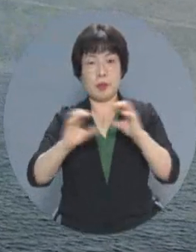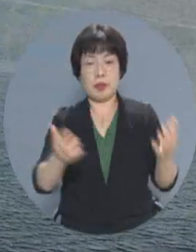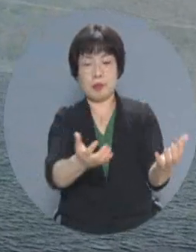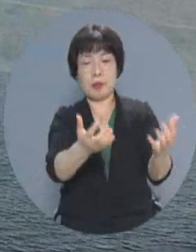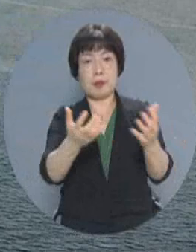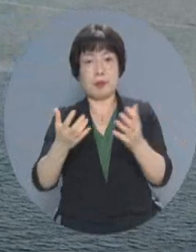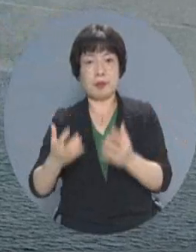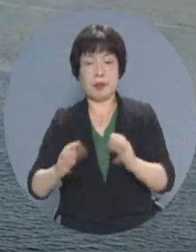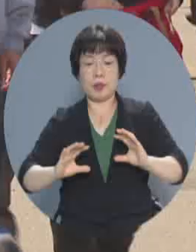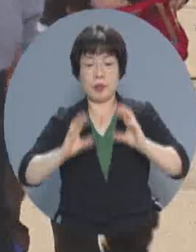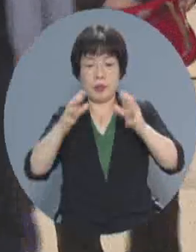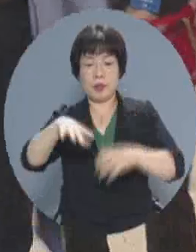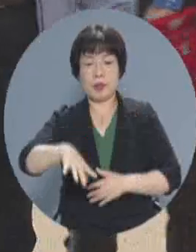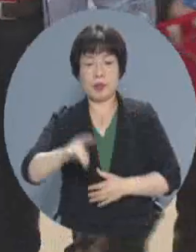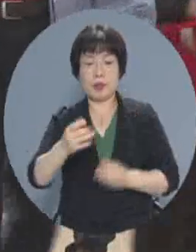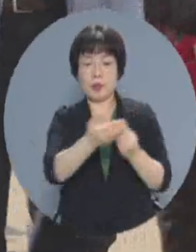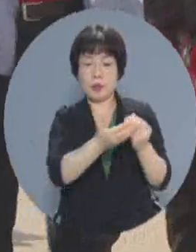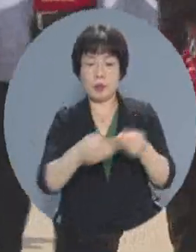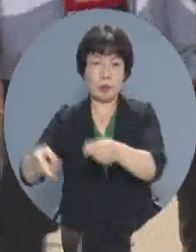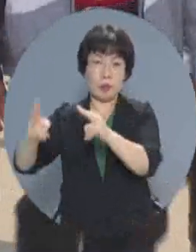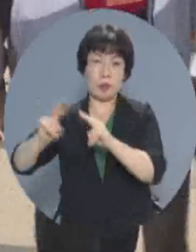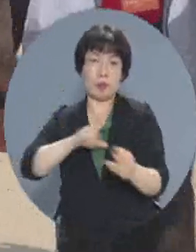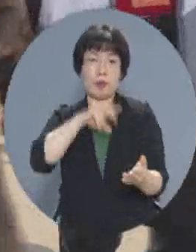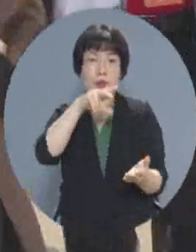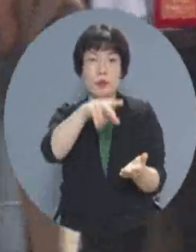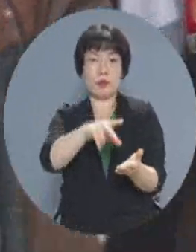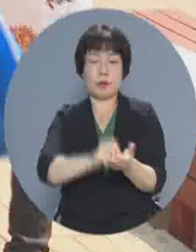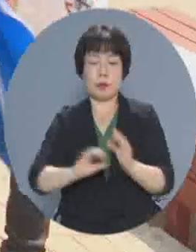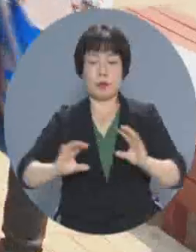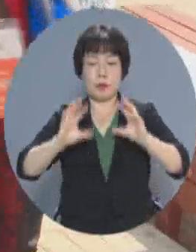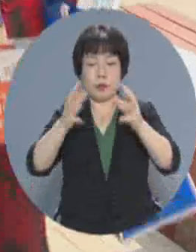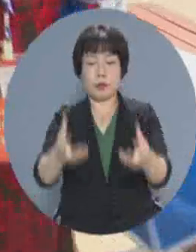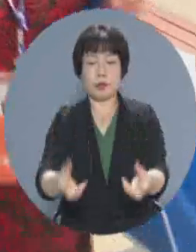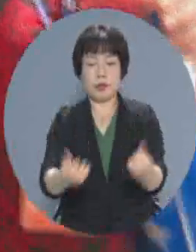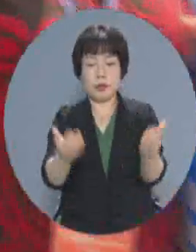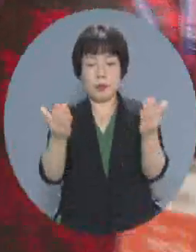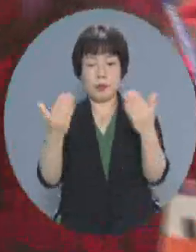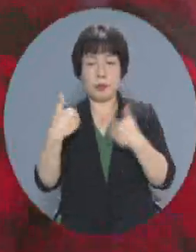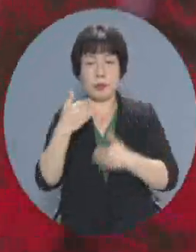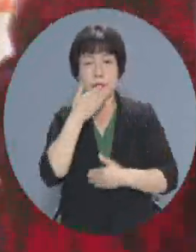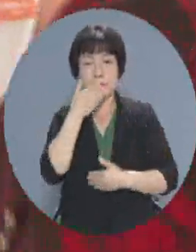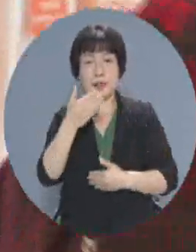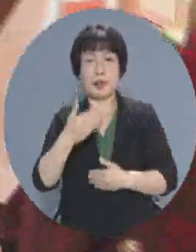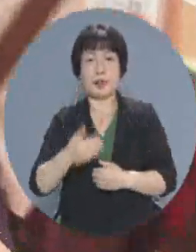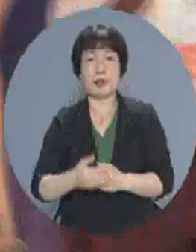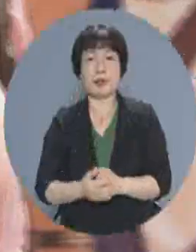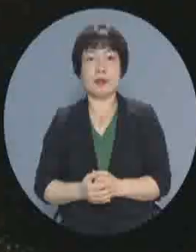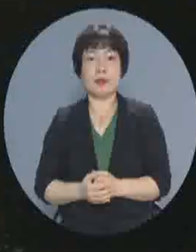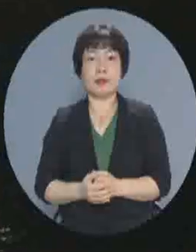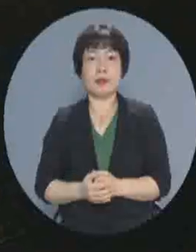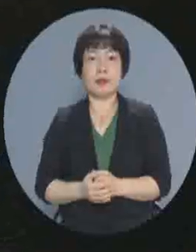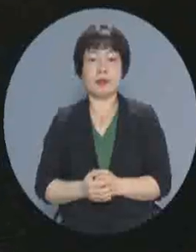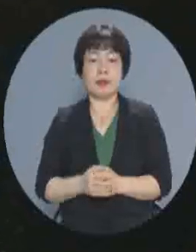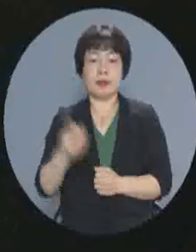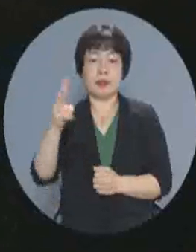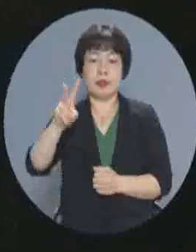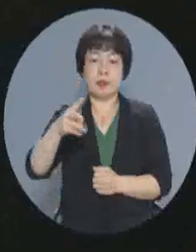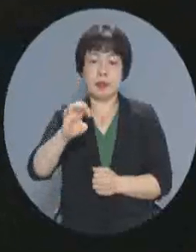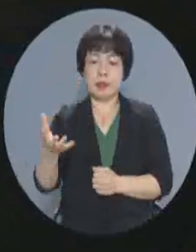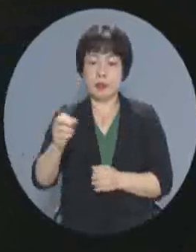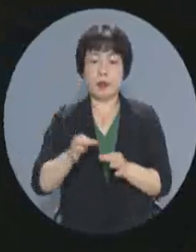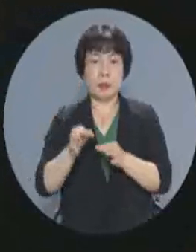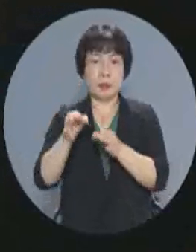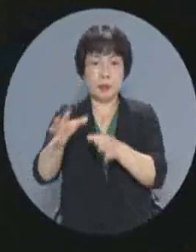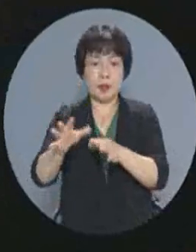초청해 세계 최초로 섬과 교량을 주제로 하는 국제행사를 개최할 수 있게 됐습니다. 240억 원의